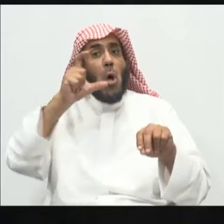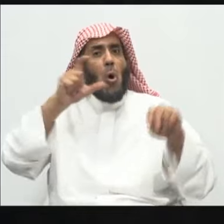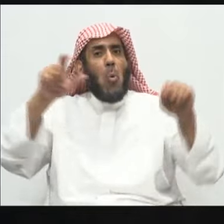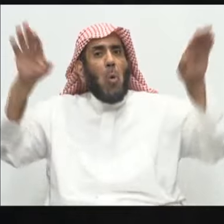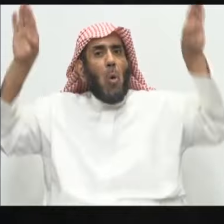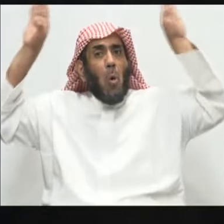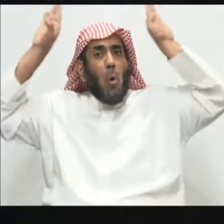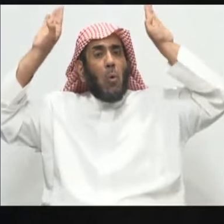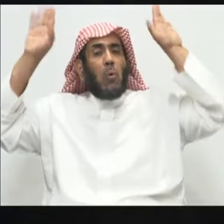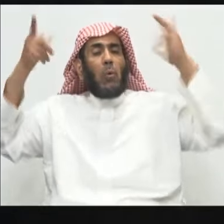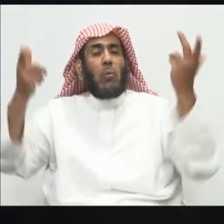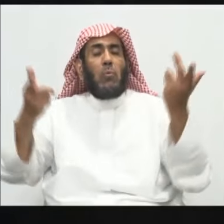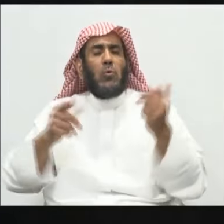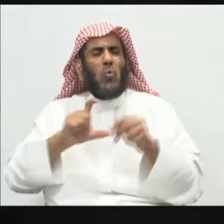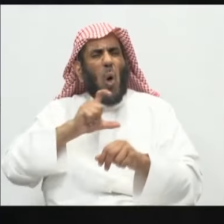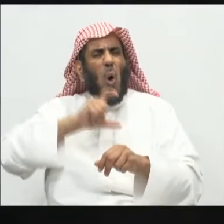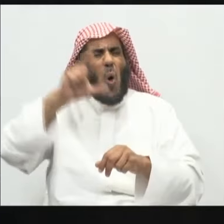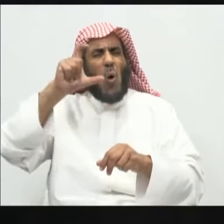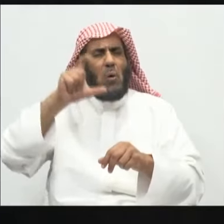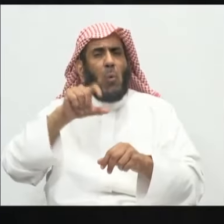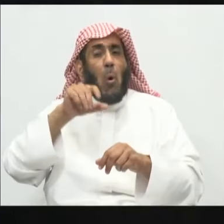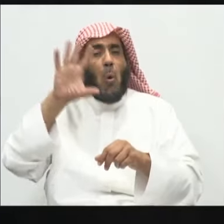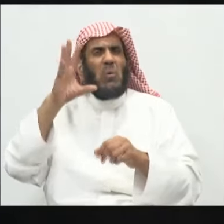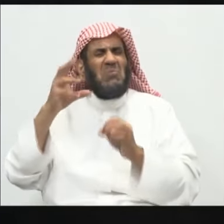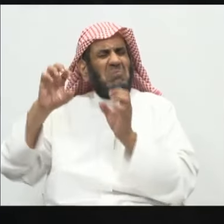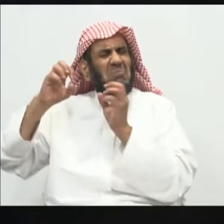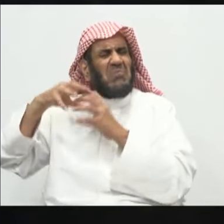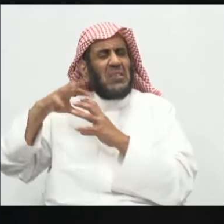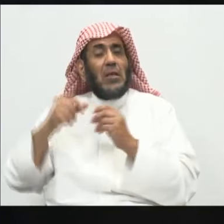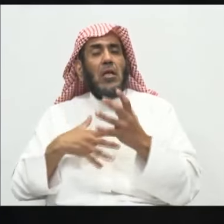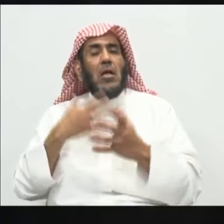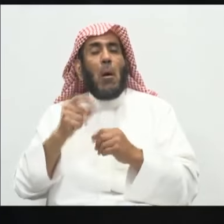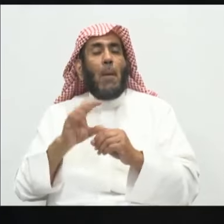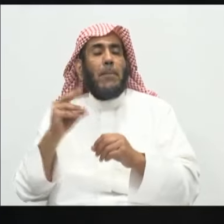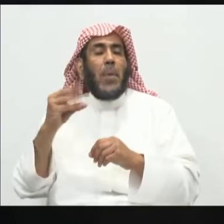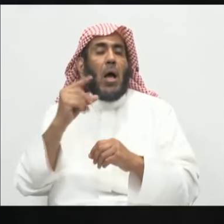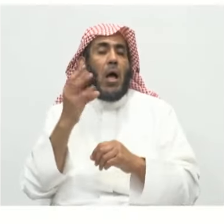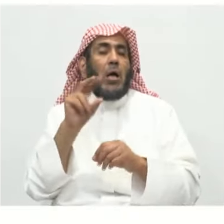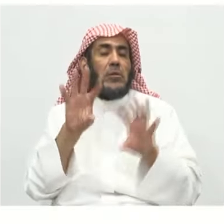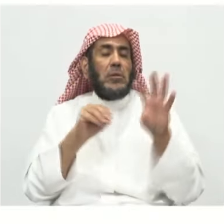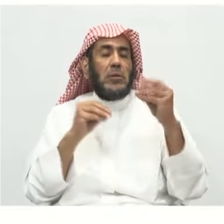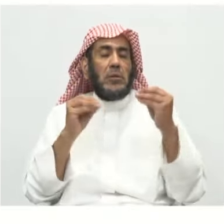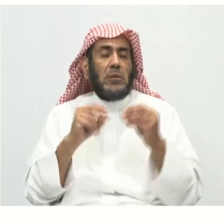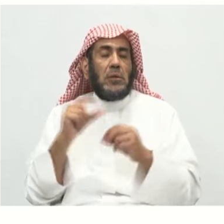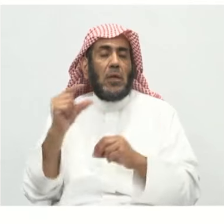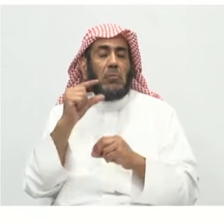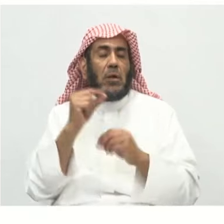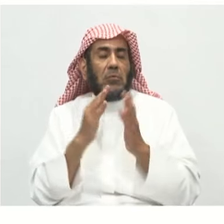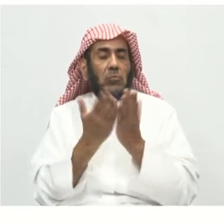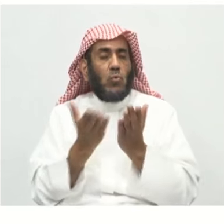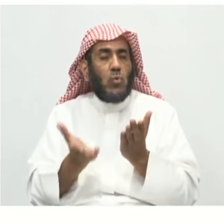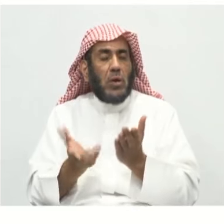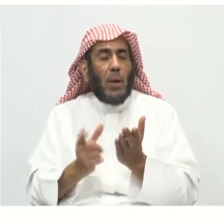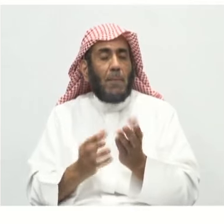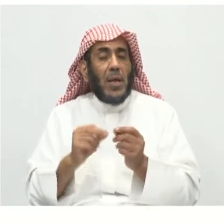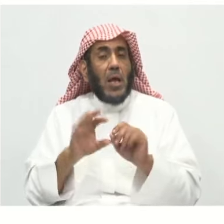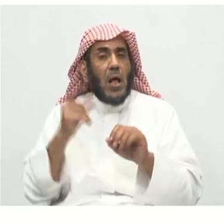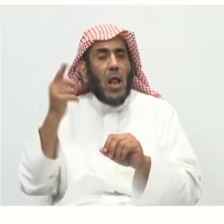الحمدل عليه يعني ارتفاع الصوت ارتفاع الصوت هذه اهم معاني الكلمات التي ذكرت عندك في في كتابك في انمد فلاحظ